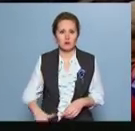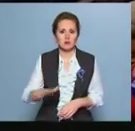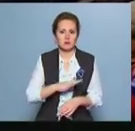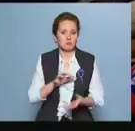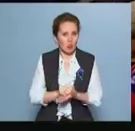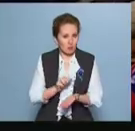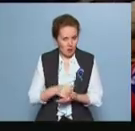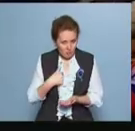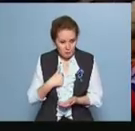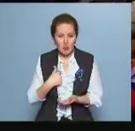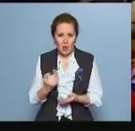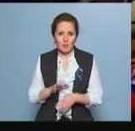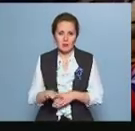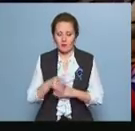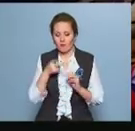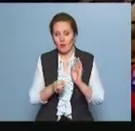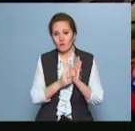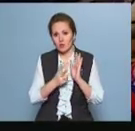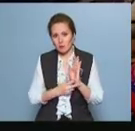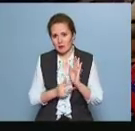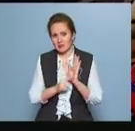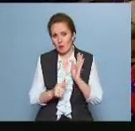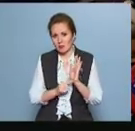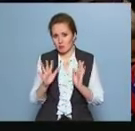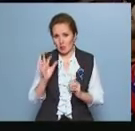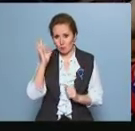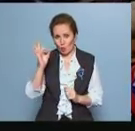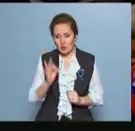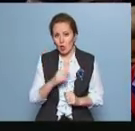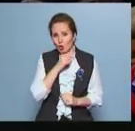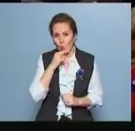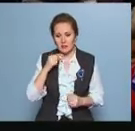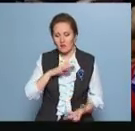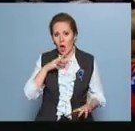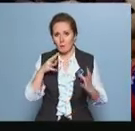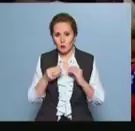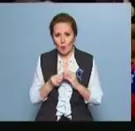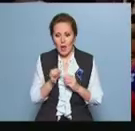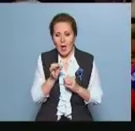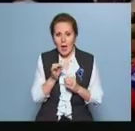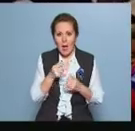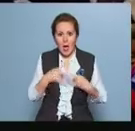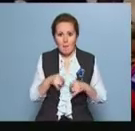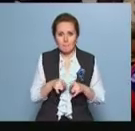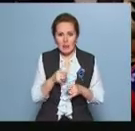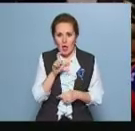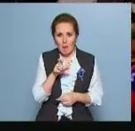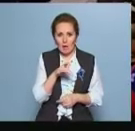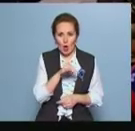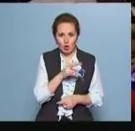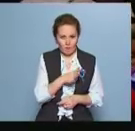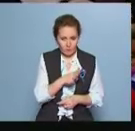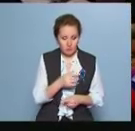за 2018 год, мы произвели 75% российского объема эмбрионов. На территории нашей площадки делаются